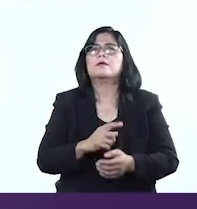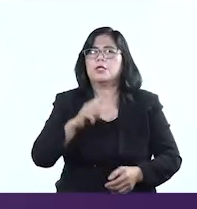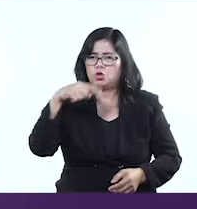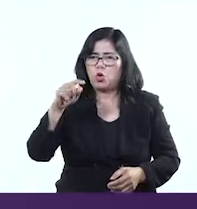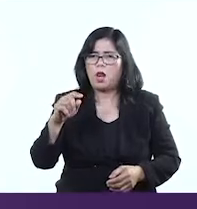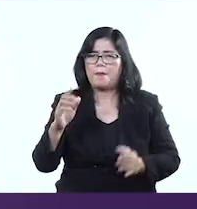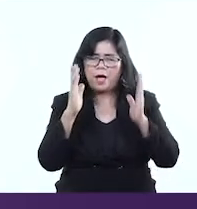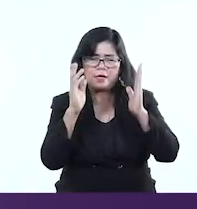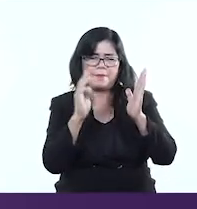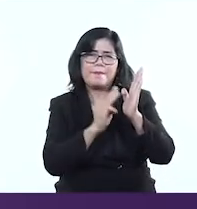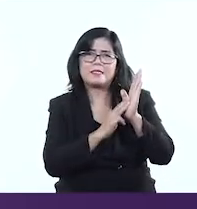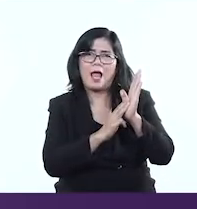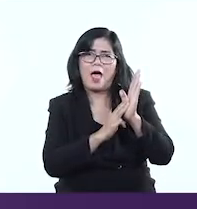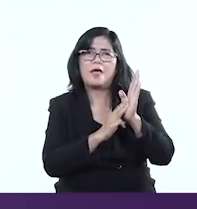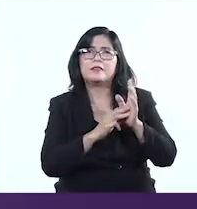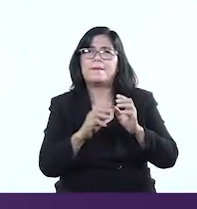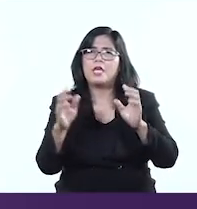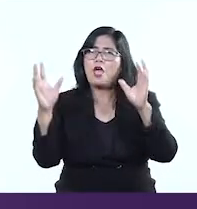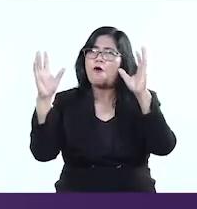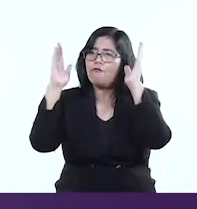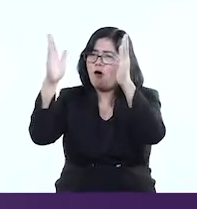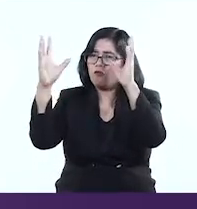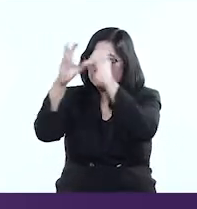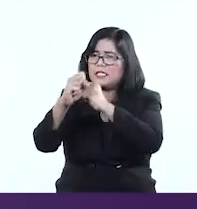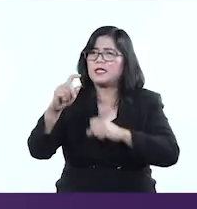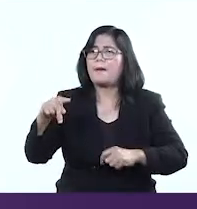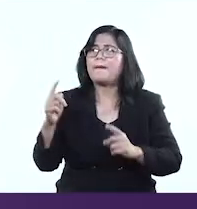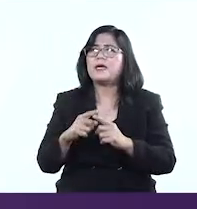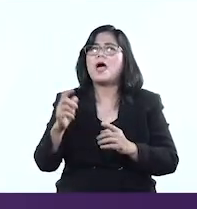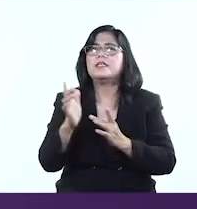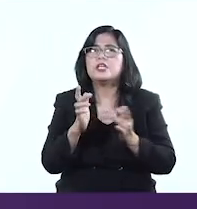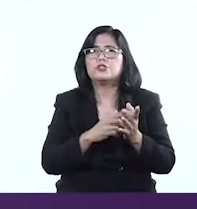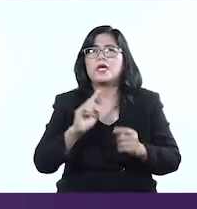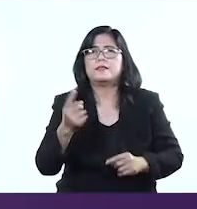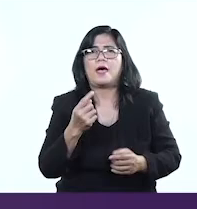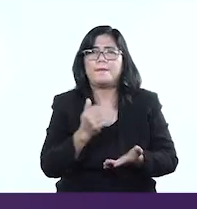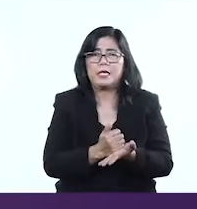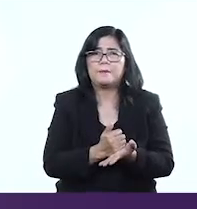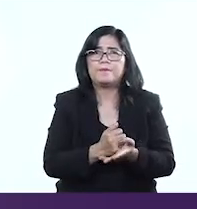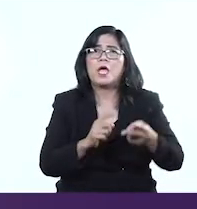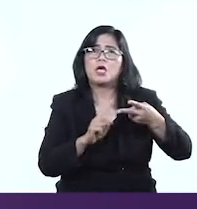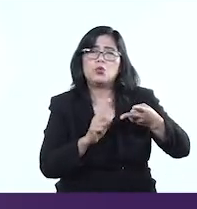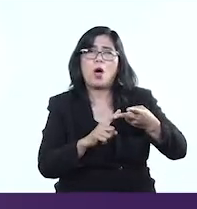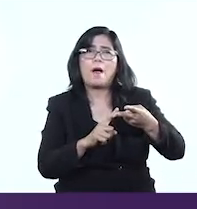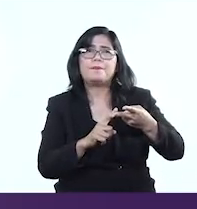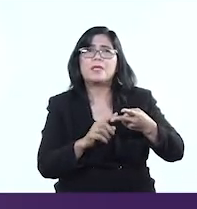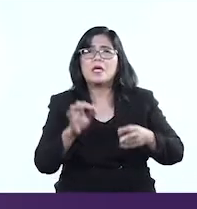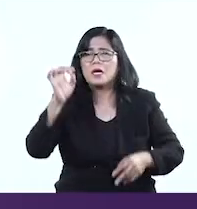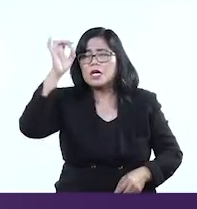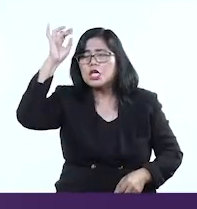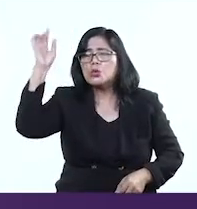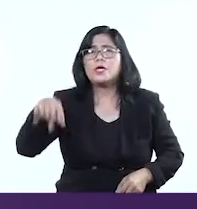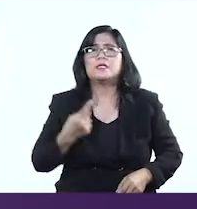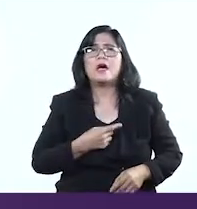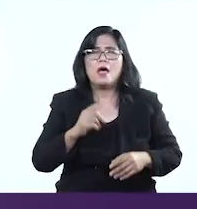efocus kita pada Kristus yang memberi Hikmat akal budi kekuatan Bangkitlah mengatasinya kedua murni berarti Kerinduan kita selalu mengasihi